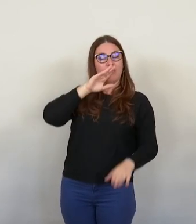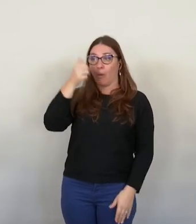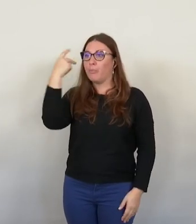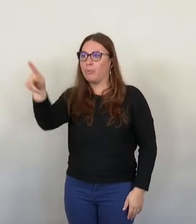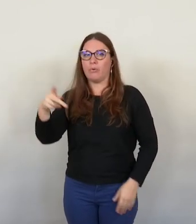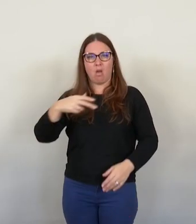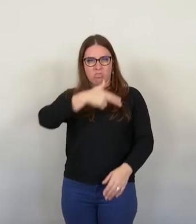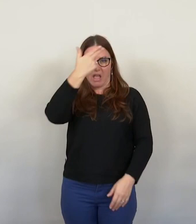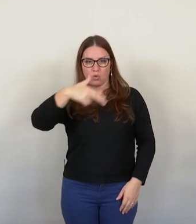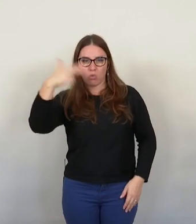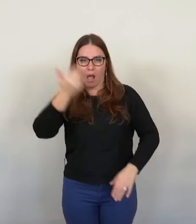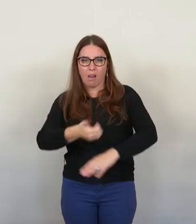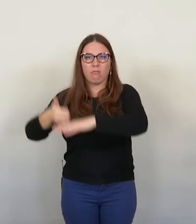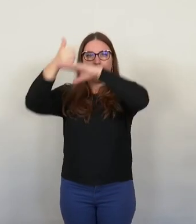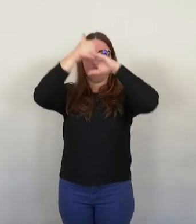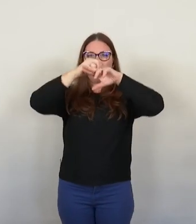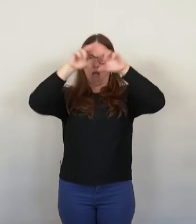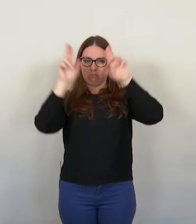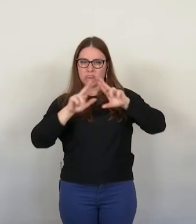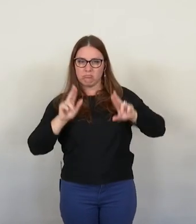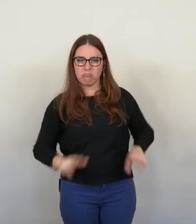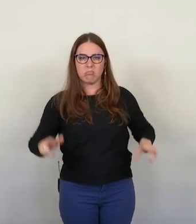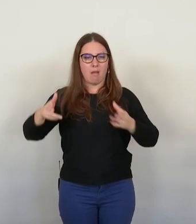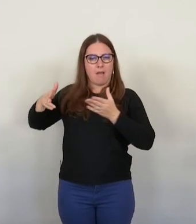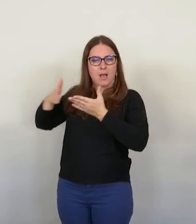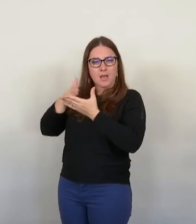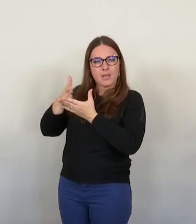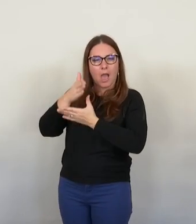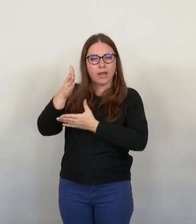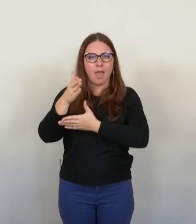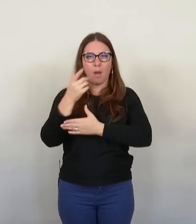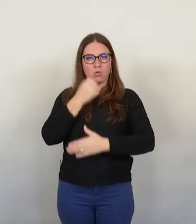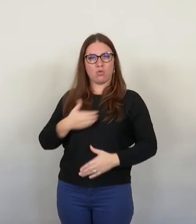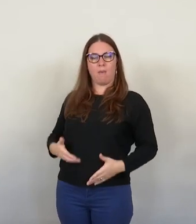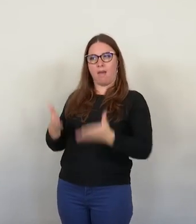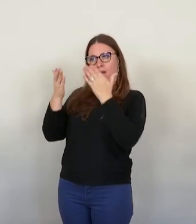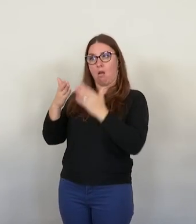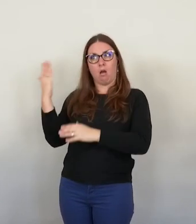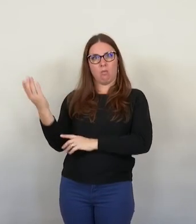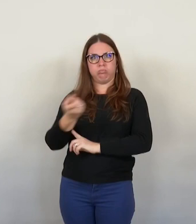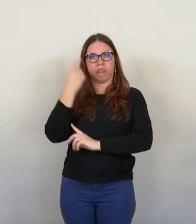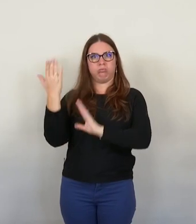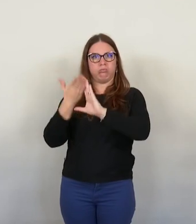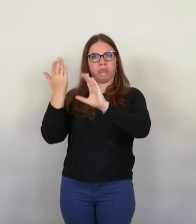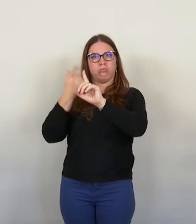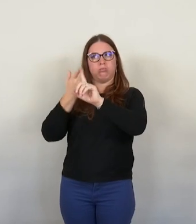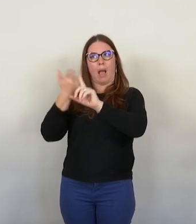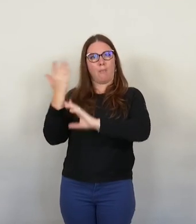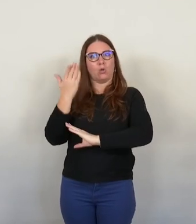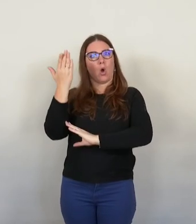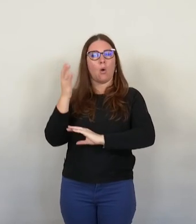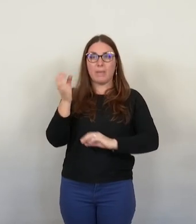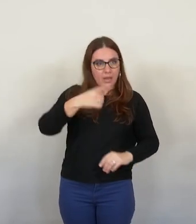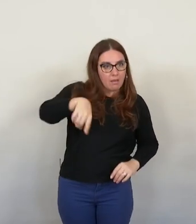nationale carrière internationale grande carrière car vous êtes sûrement quelqu'un de très important qui avait une grande carrière mais les